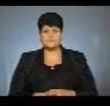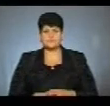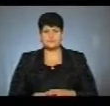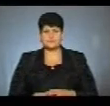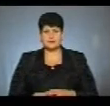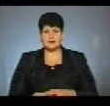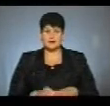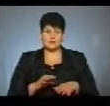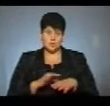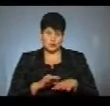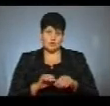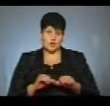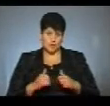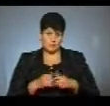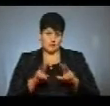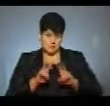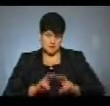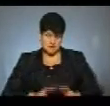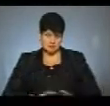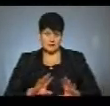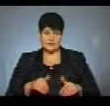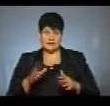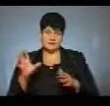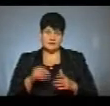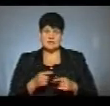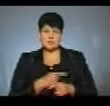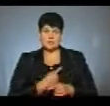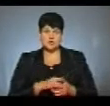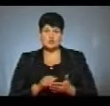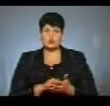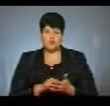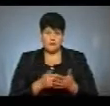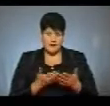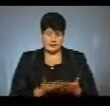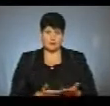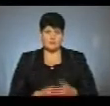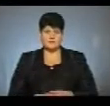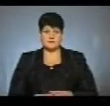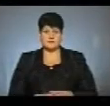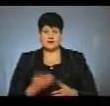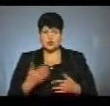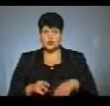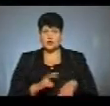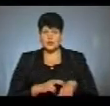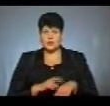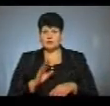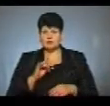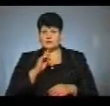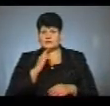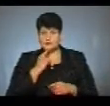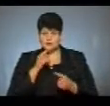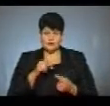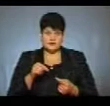та пройти медичний огляд, надати усі медичні документи. Якщо лікарям буде важко